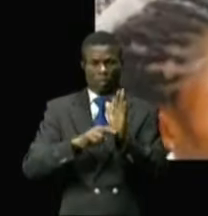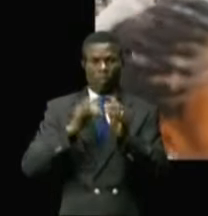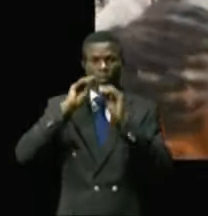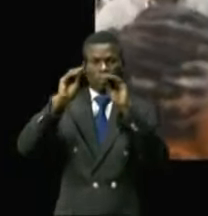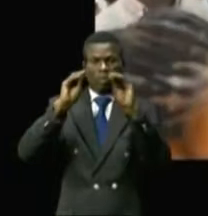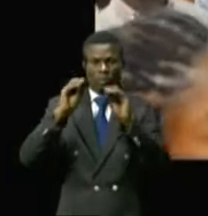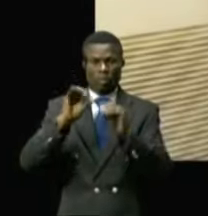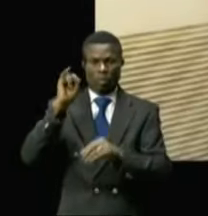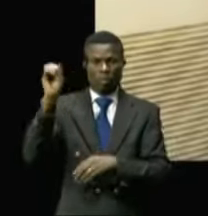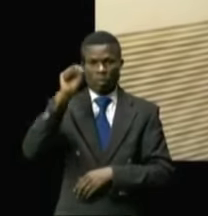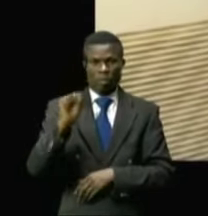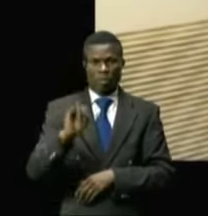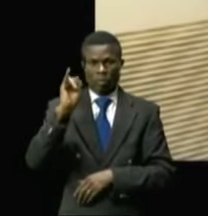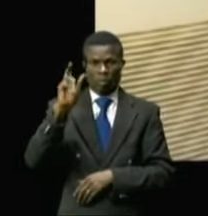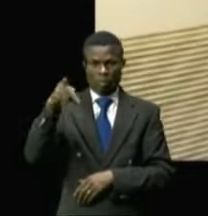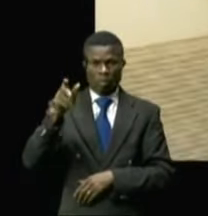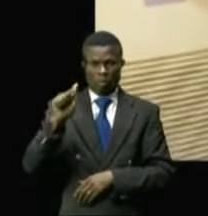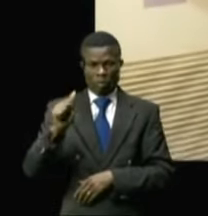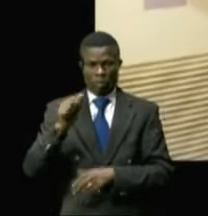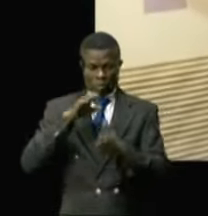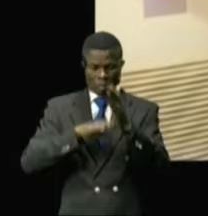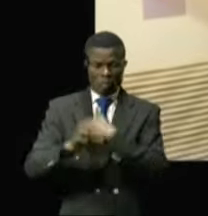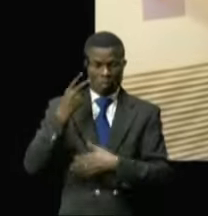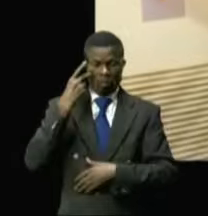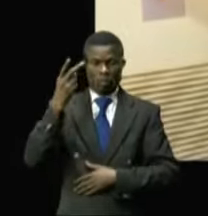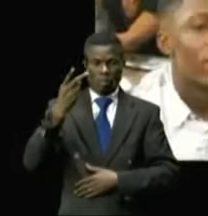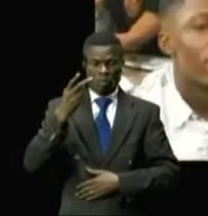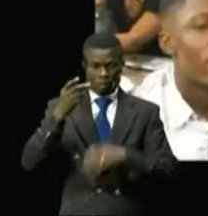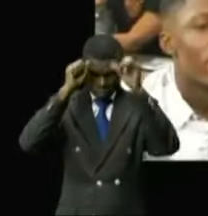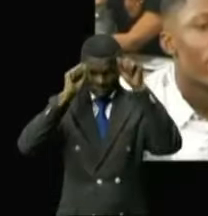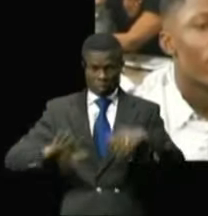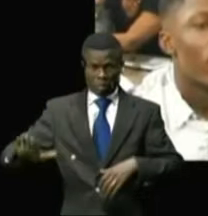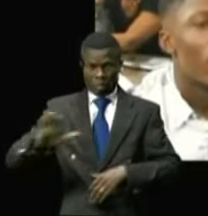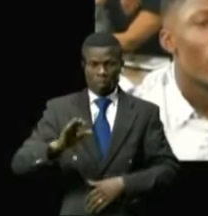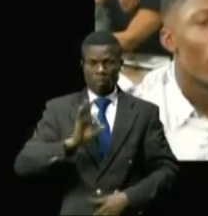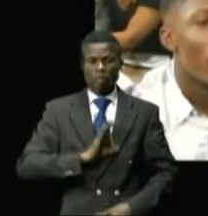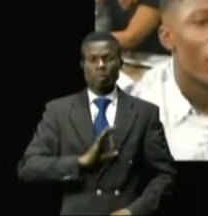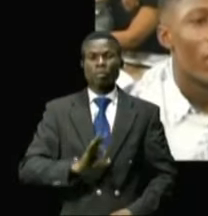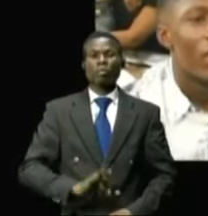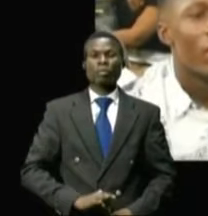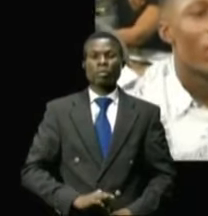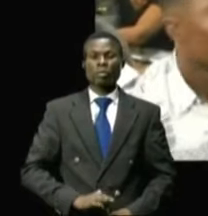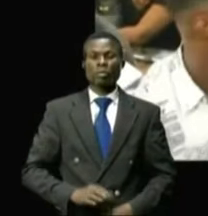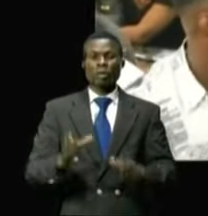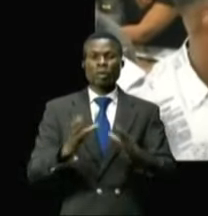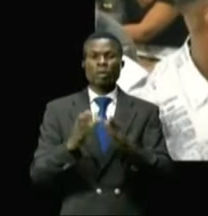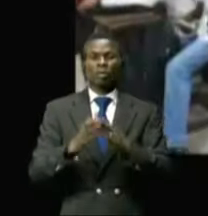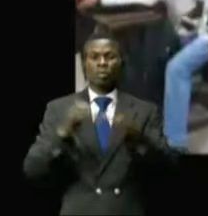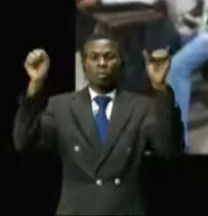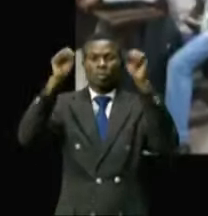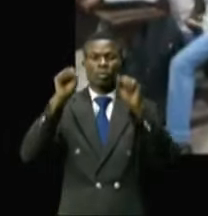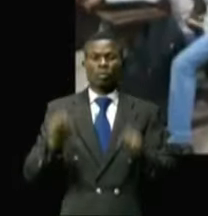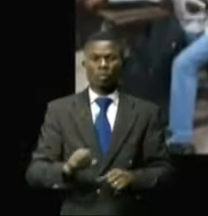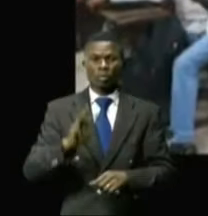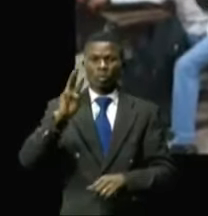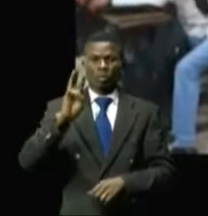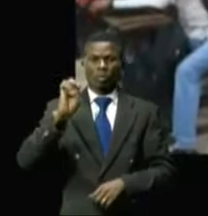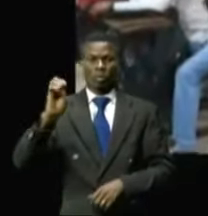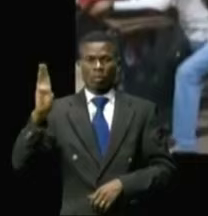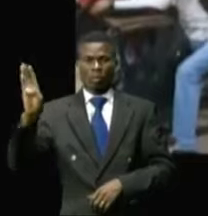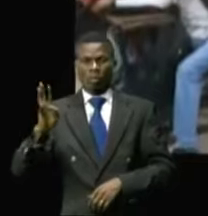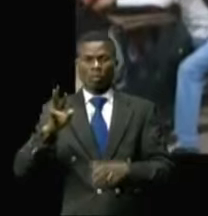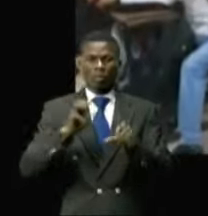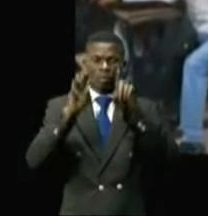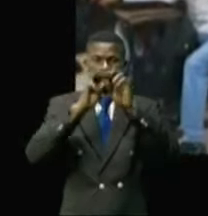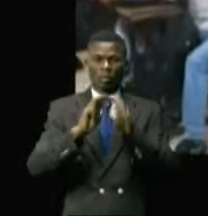à ISIPA s'inscrivent dans la vision du chef de l'État, Félix-Antoine Tshisekedi Tshilombo, avec les systèmes Webmaster, le